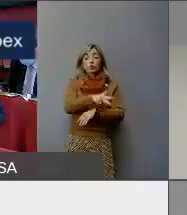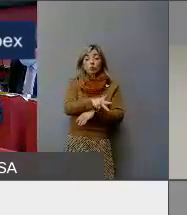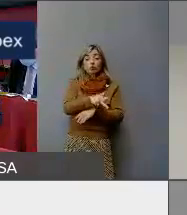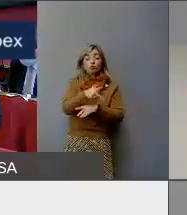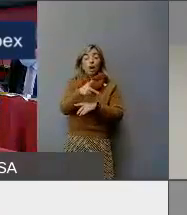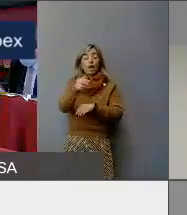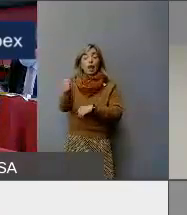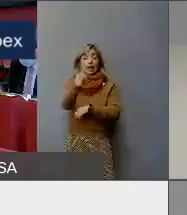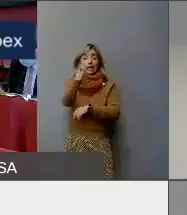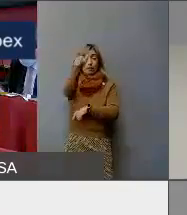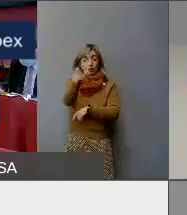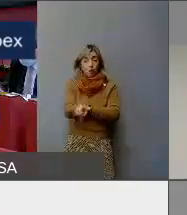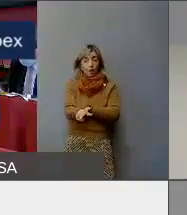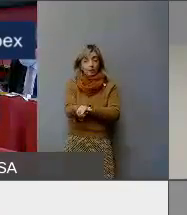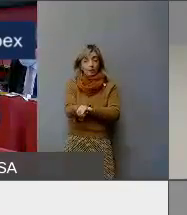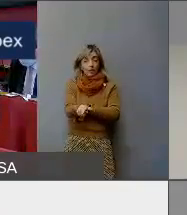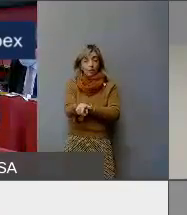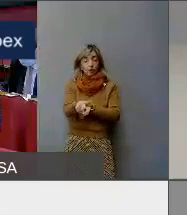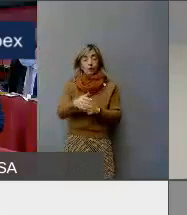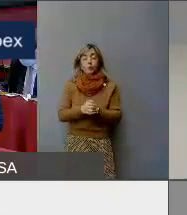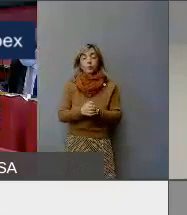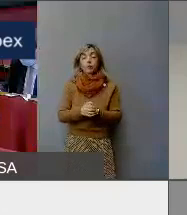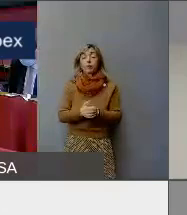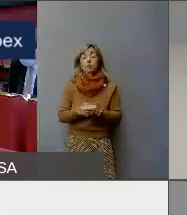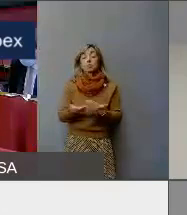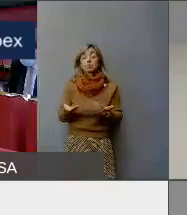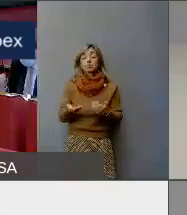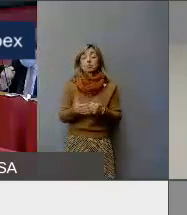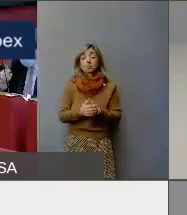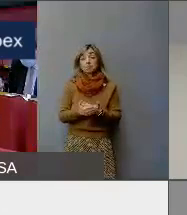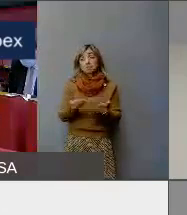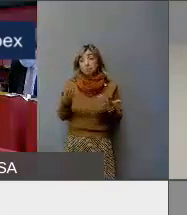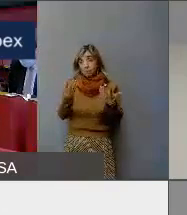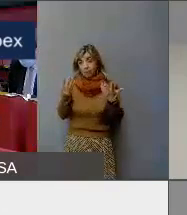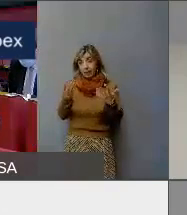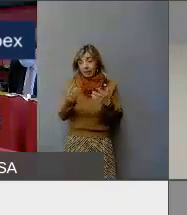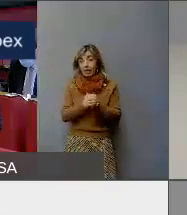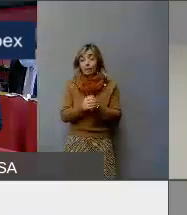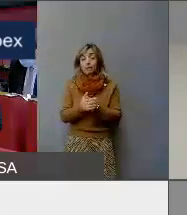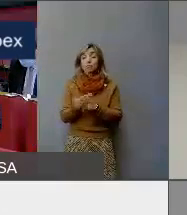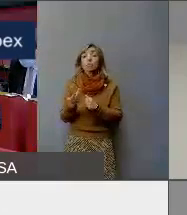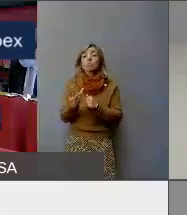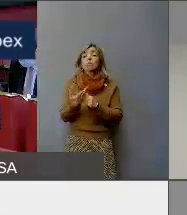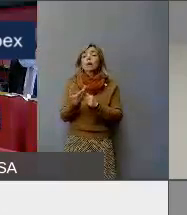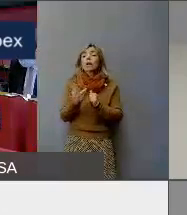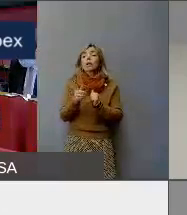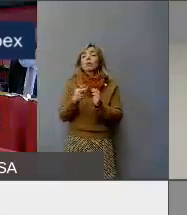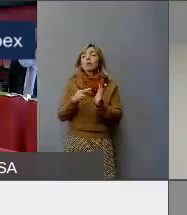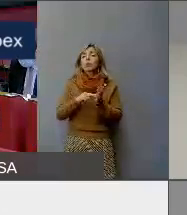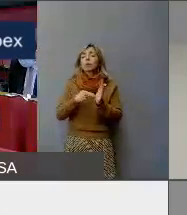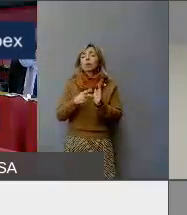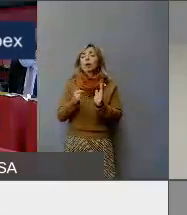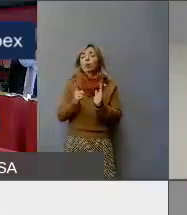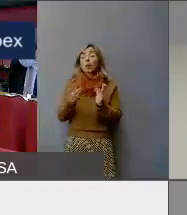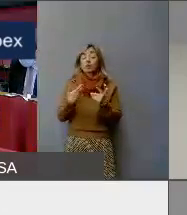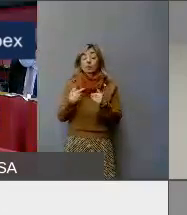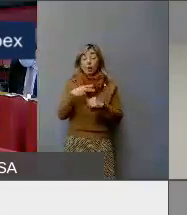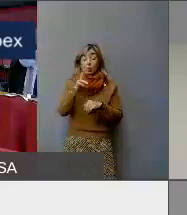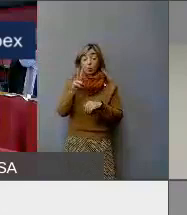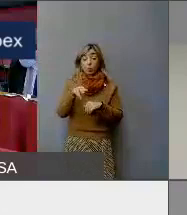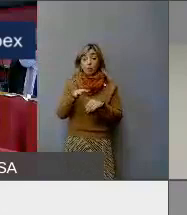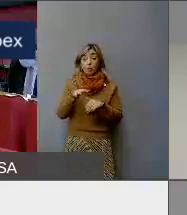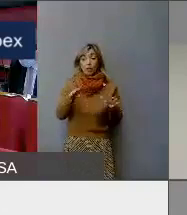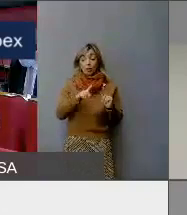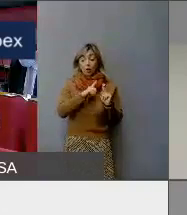nel senso che magari ora il problema che nel tempo da 2009 quindi a un tempo è un problema annoso ripeto che io